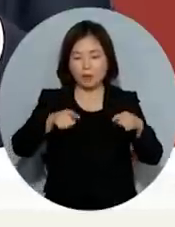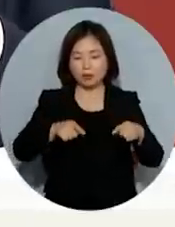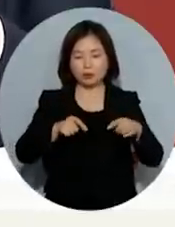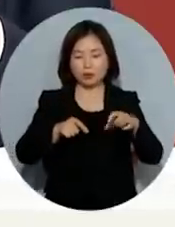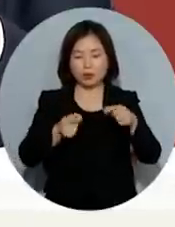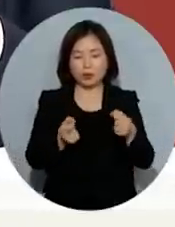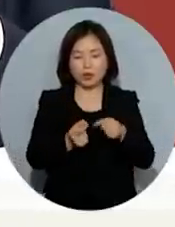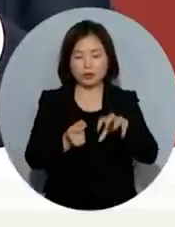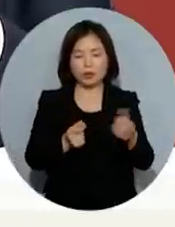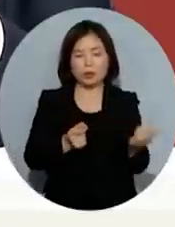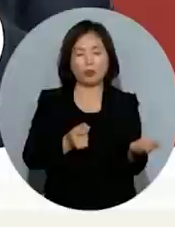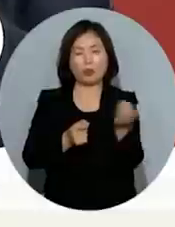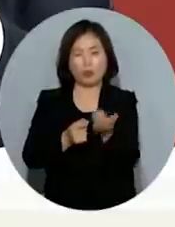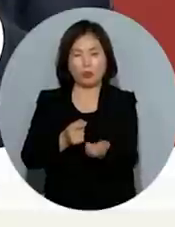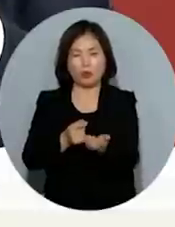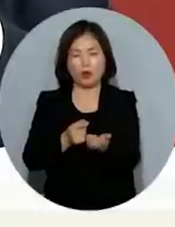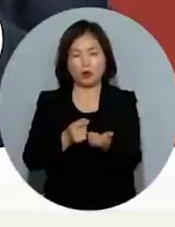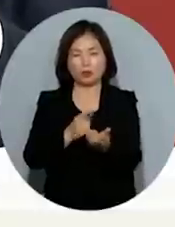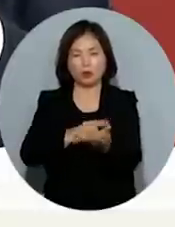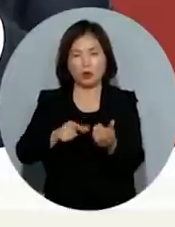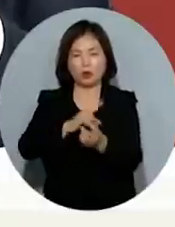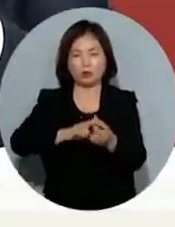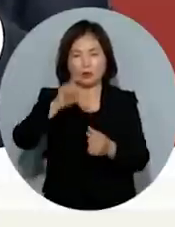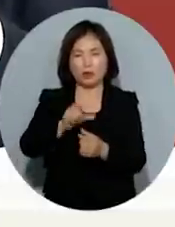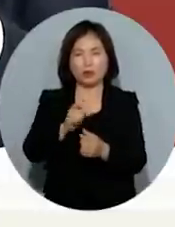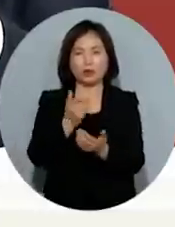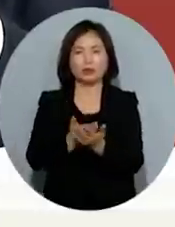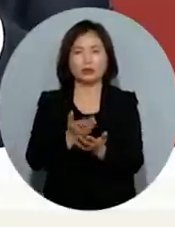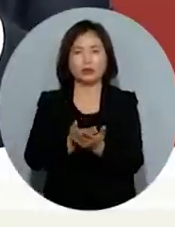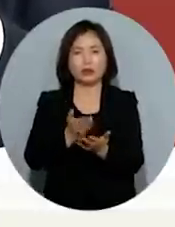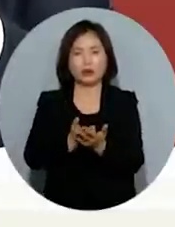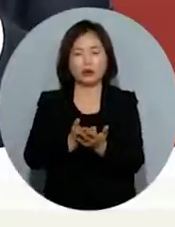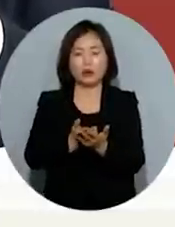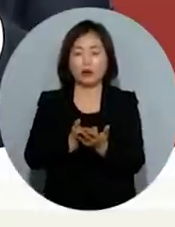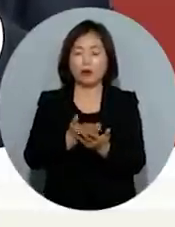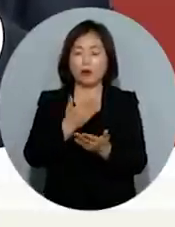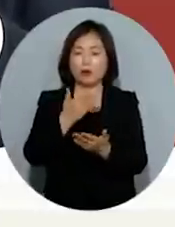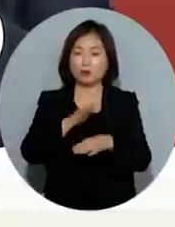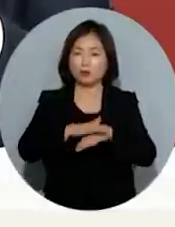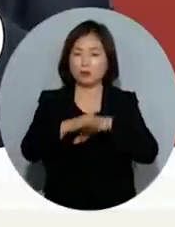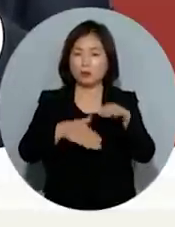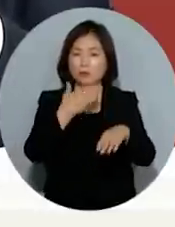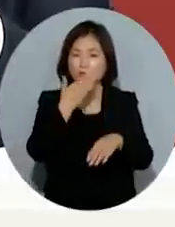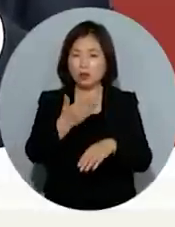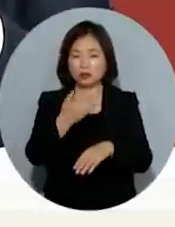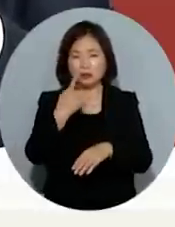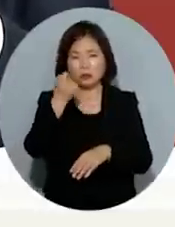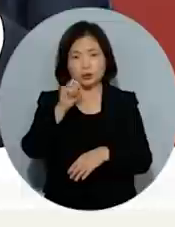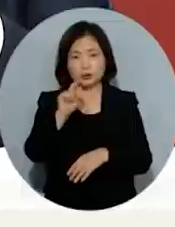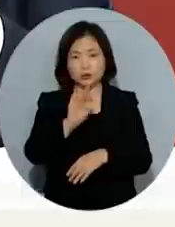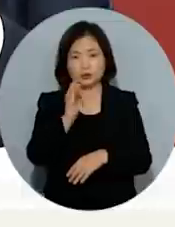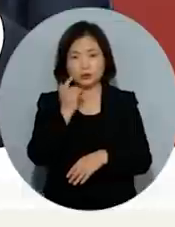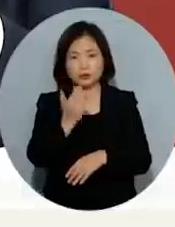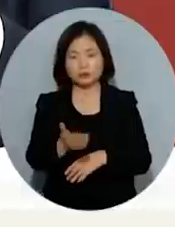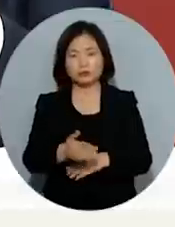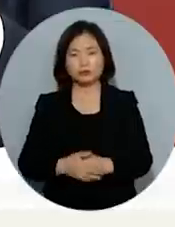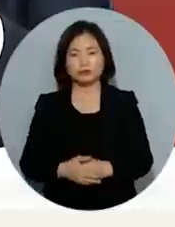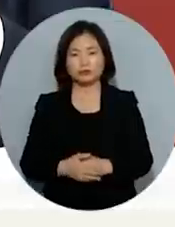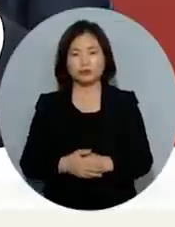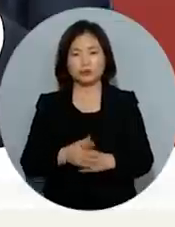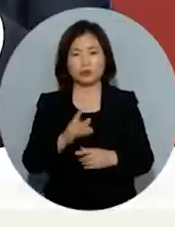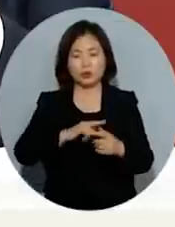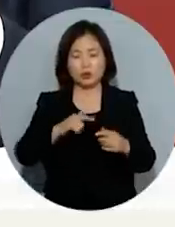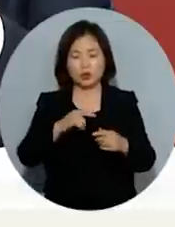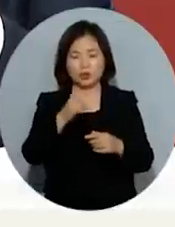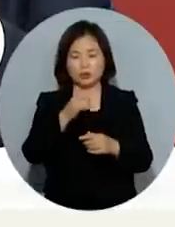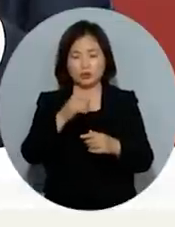좀 배치해서 확장 억제를 좀 강화해 달라는 요청은 좀 현실성이 있어 보이는데 그렇게 생각 안 하십니까? 꼭 여기다가